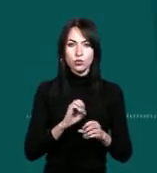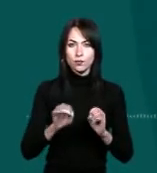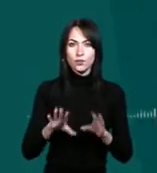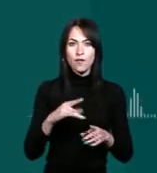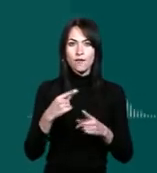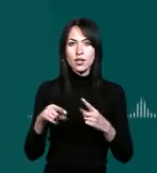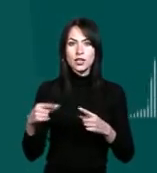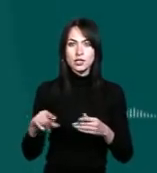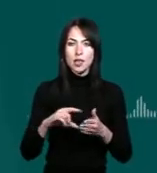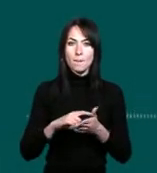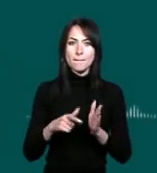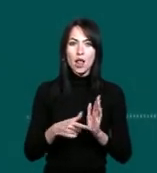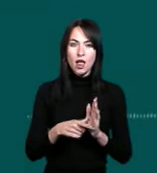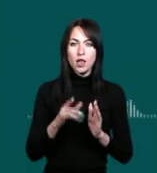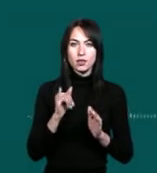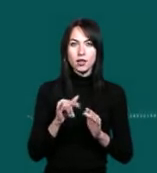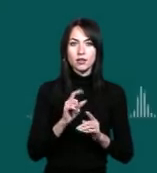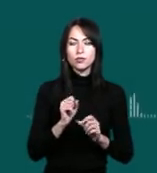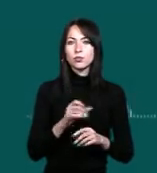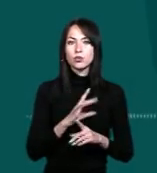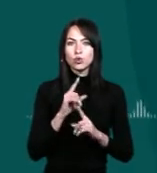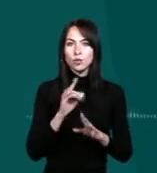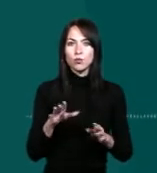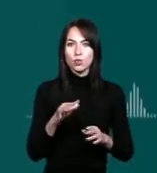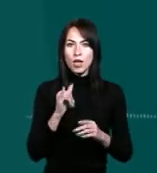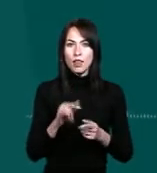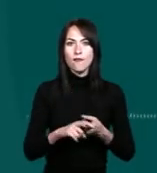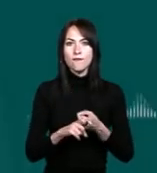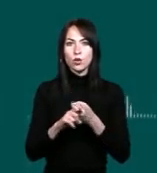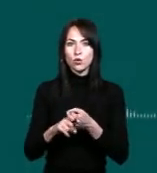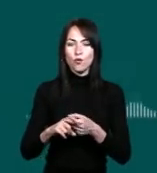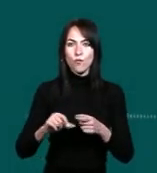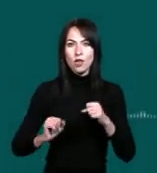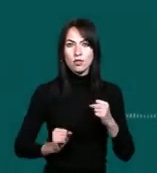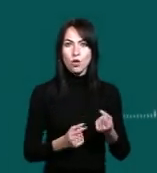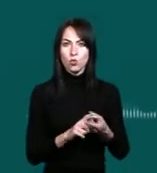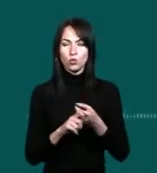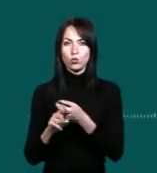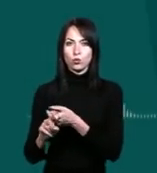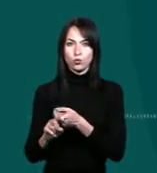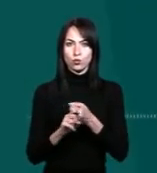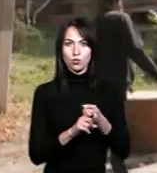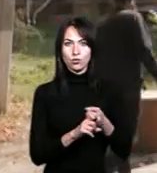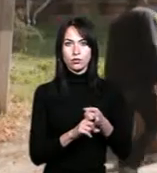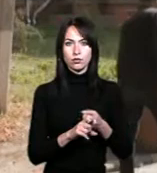різних палатах і уникати можливого інфікування одного від іншого пацієнта.